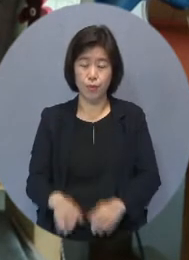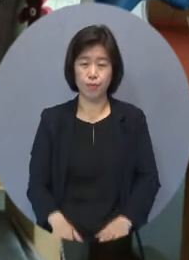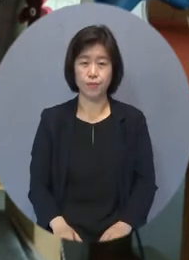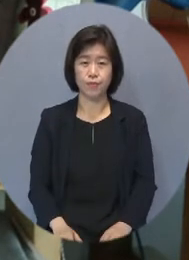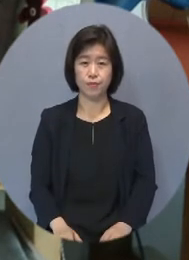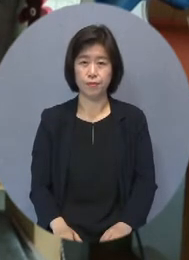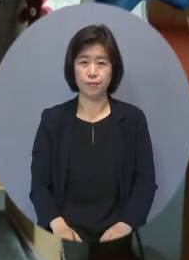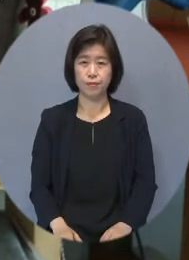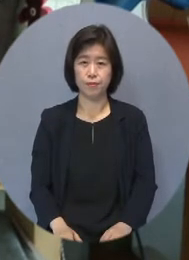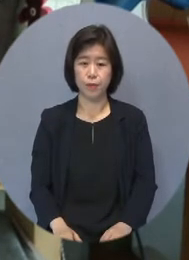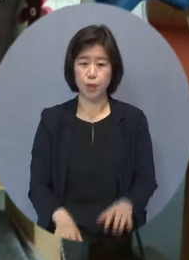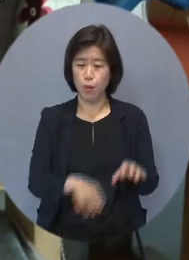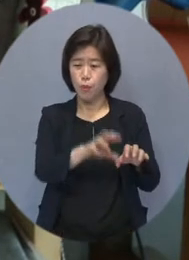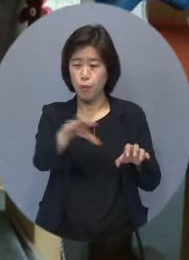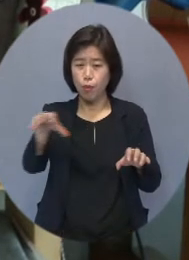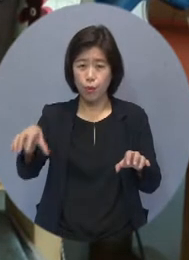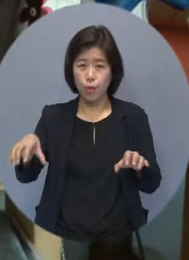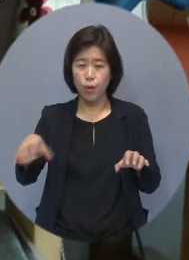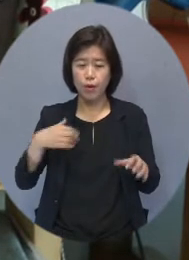힘들었었거든요.